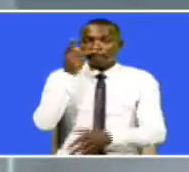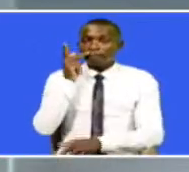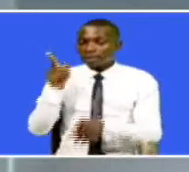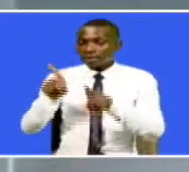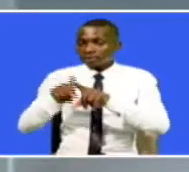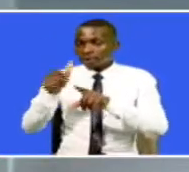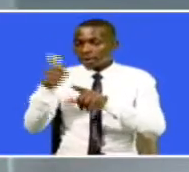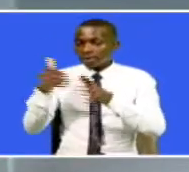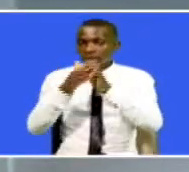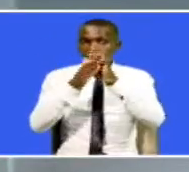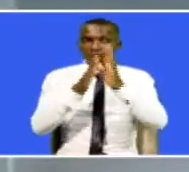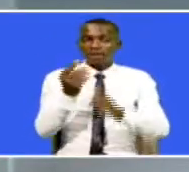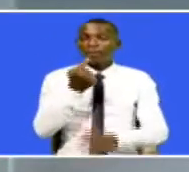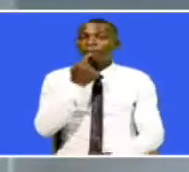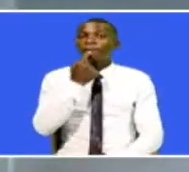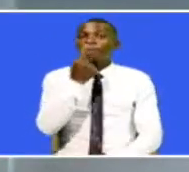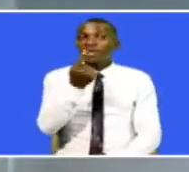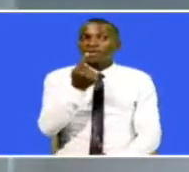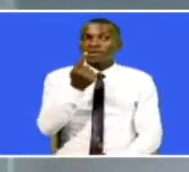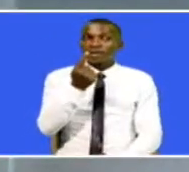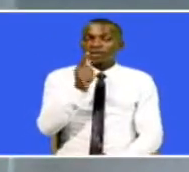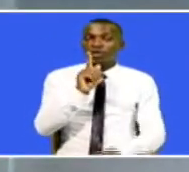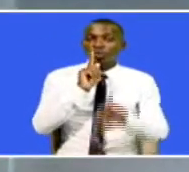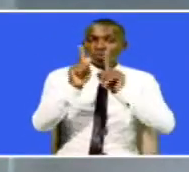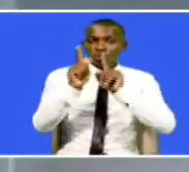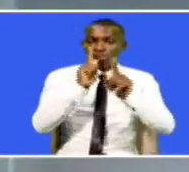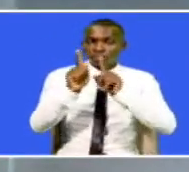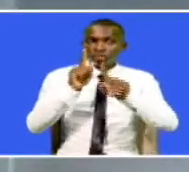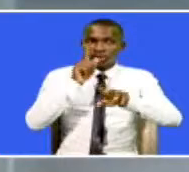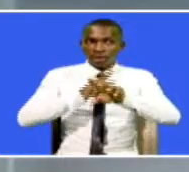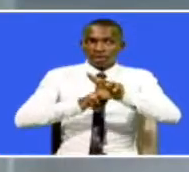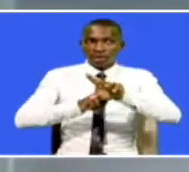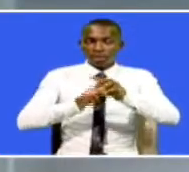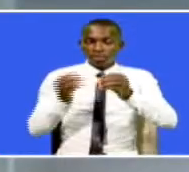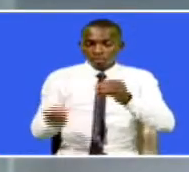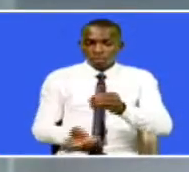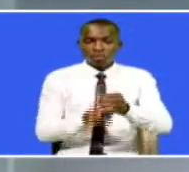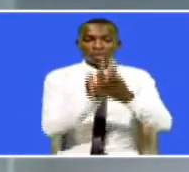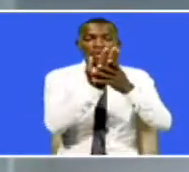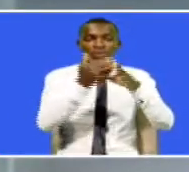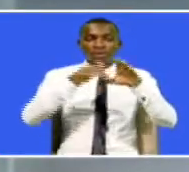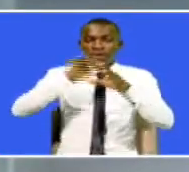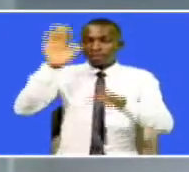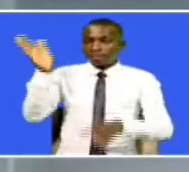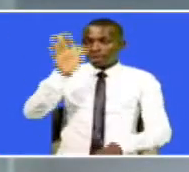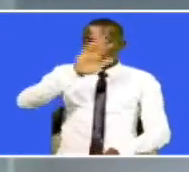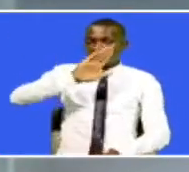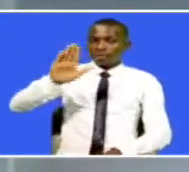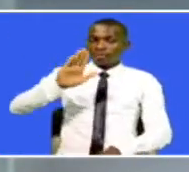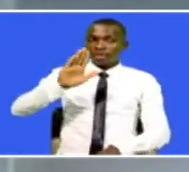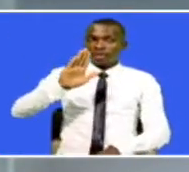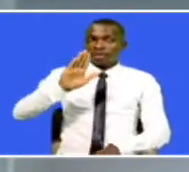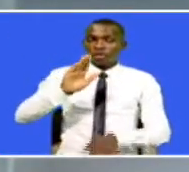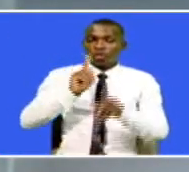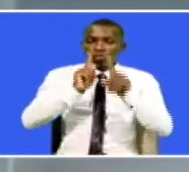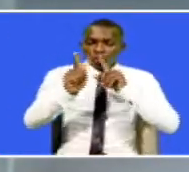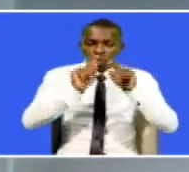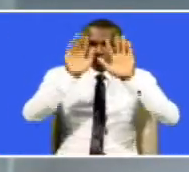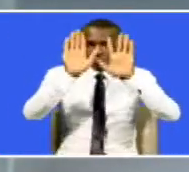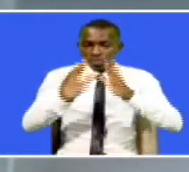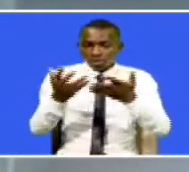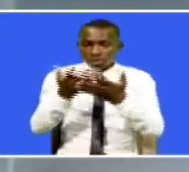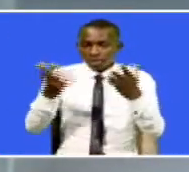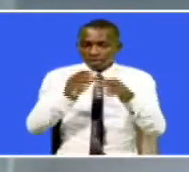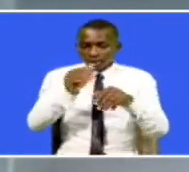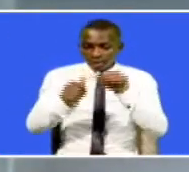muungano huo wamedai kuwa hotuba yake William Ruto wakati wa ufunguzi wa bunge haikuzungumzia masuala muhimu kama kupanda kwa